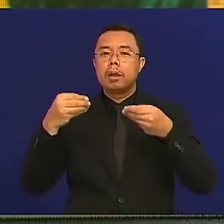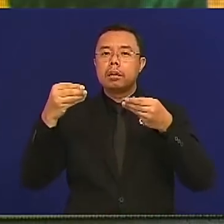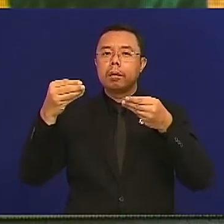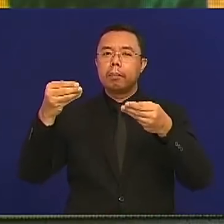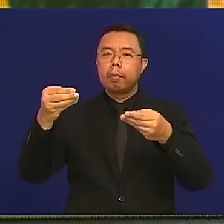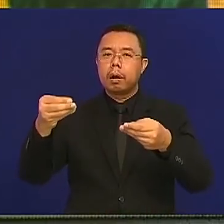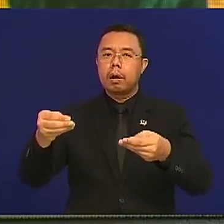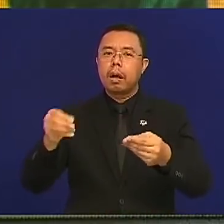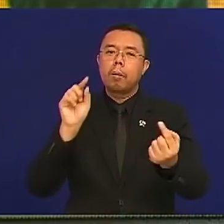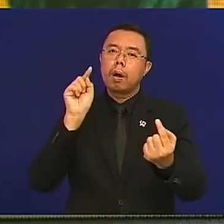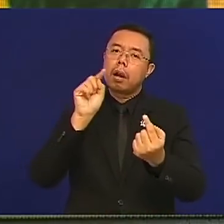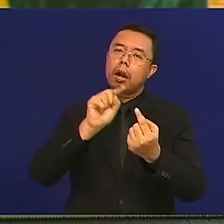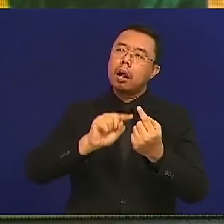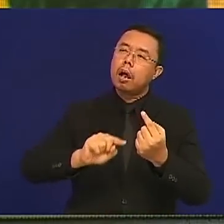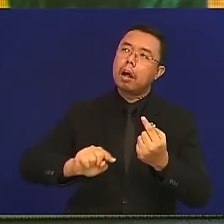Persembahkan